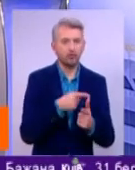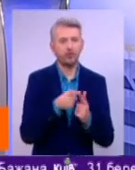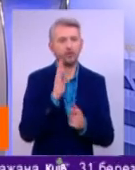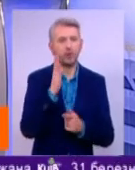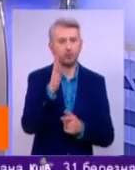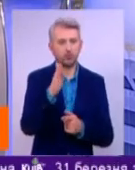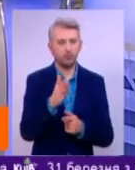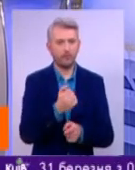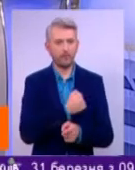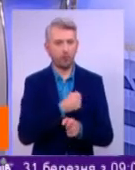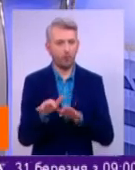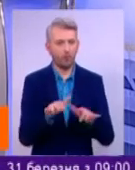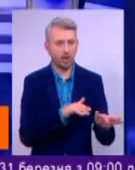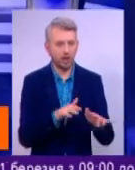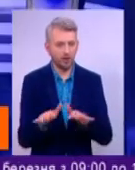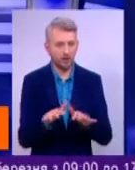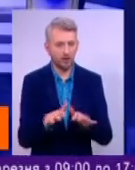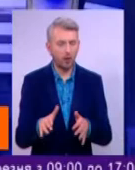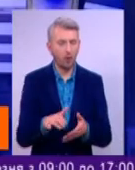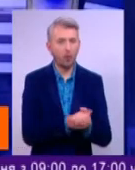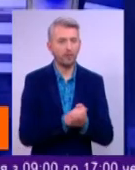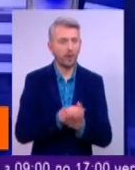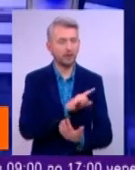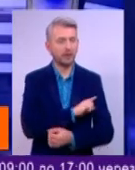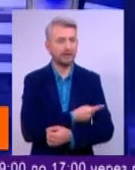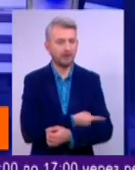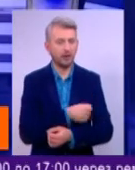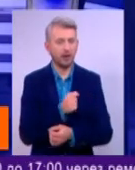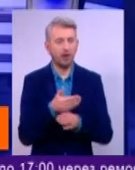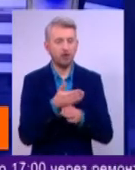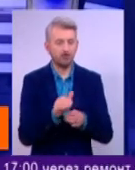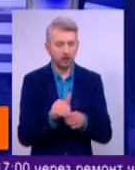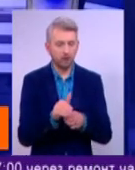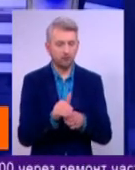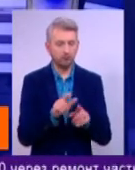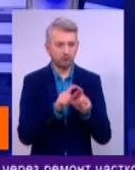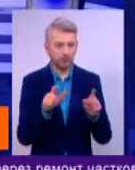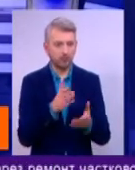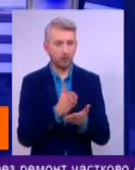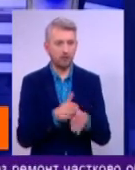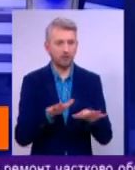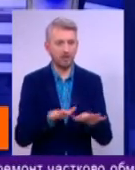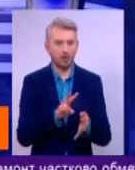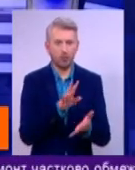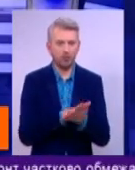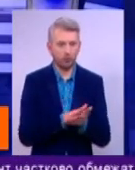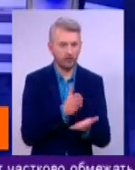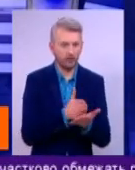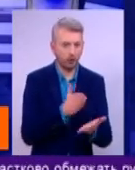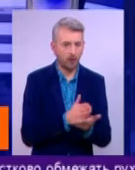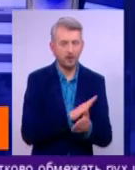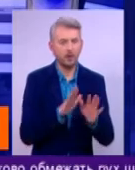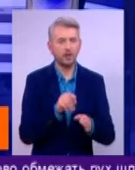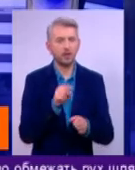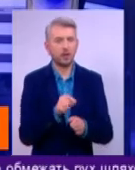майбутньому військової операції об'єднаних сил, а частка знаходиться в містах постійної дислокації. Тобто не тільки